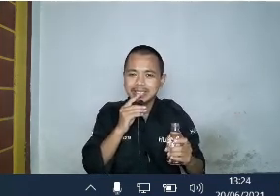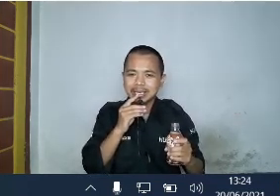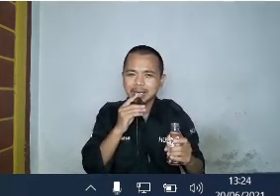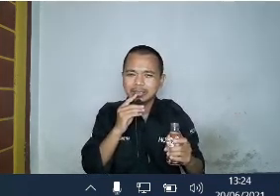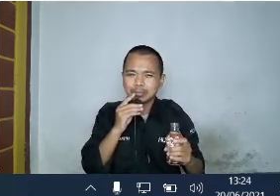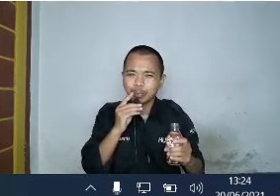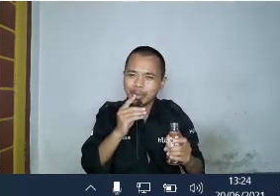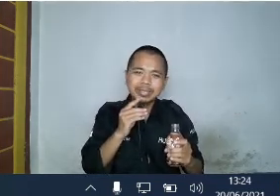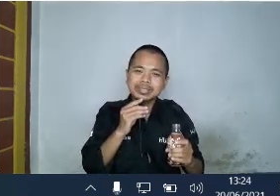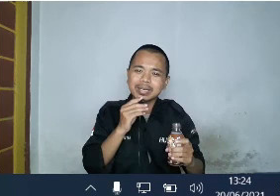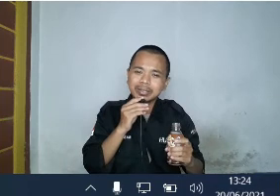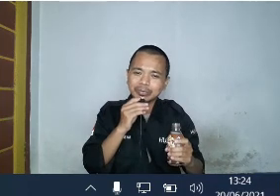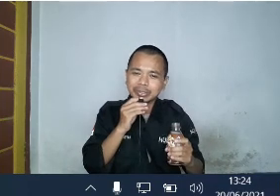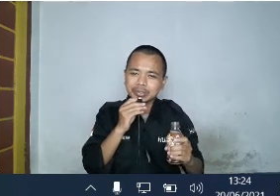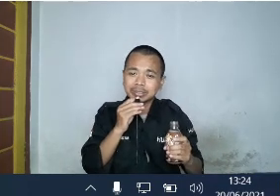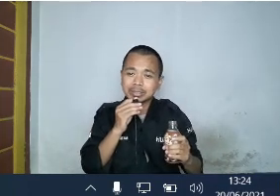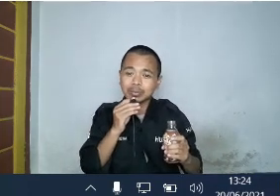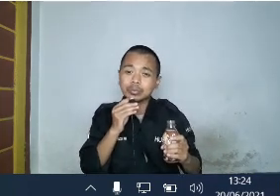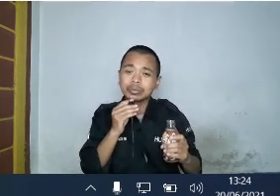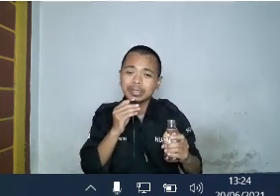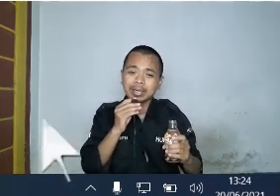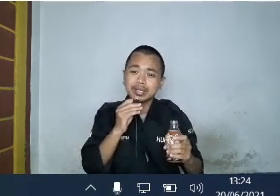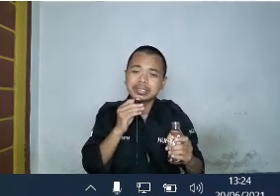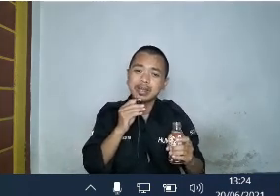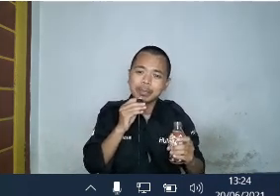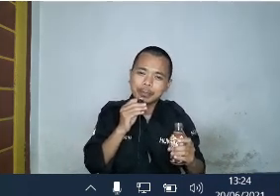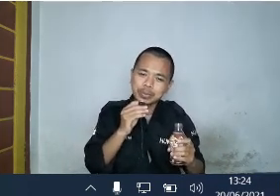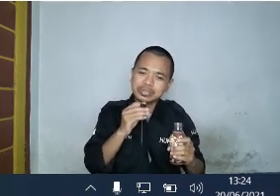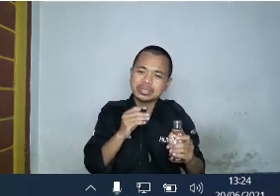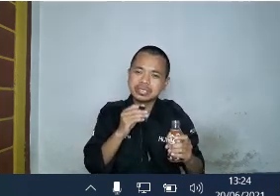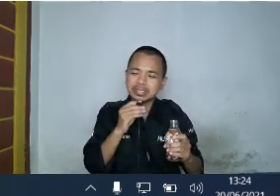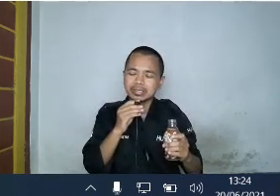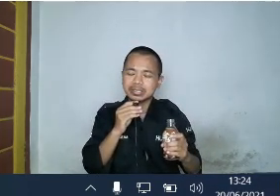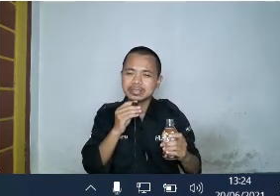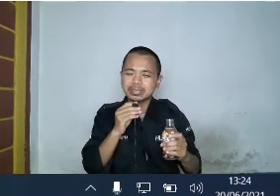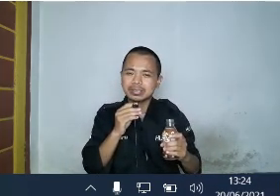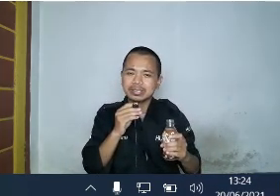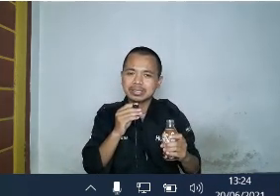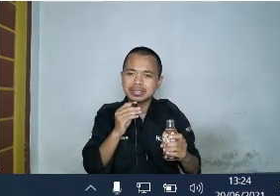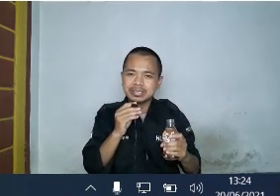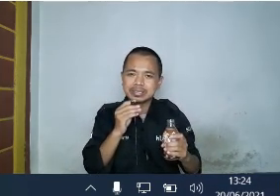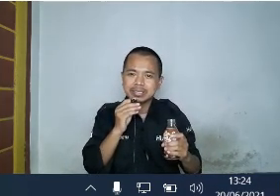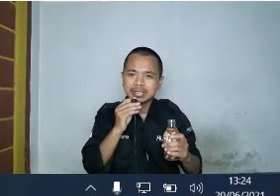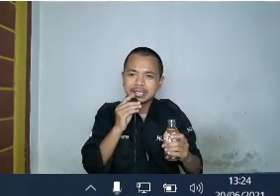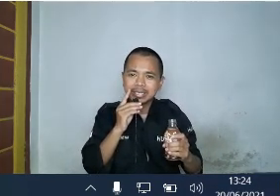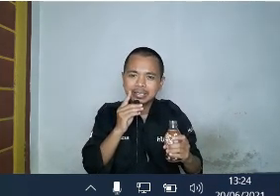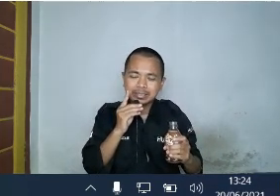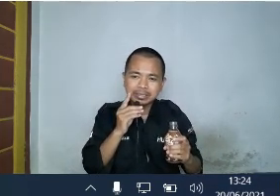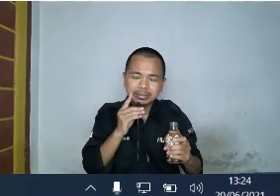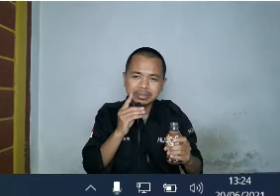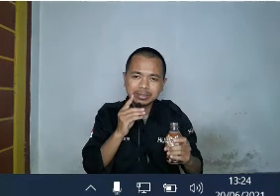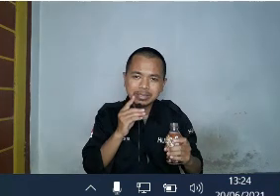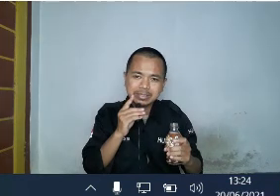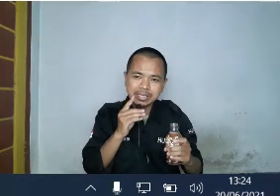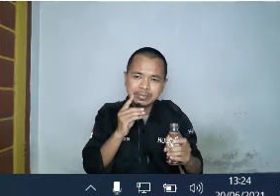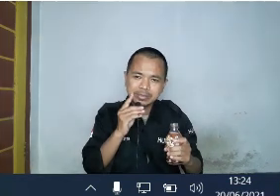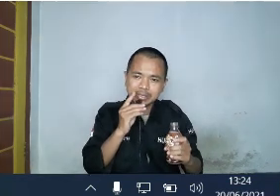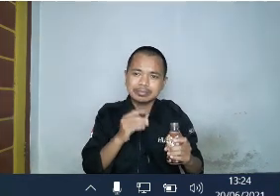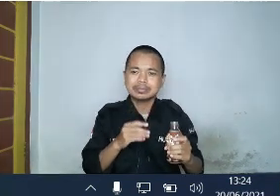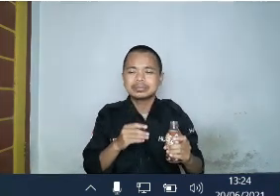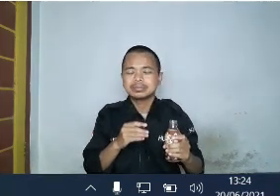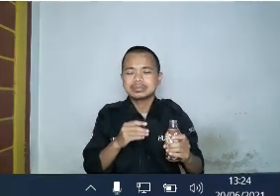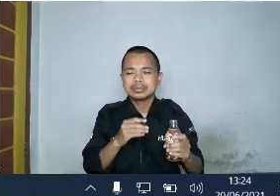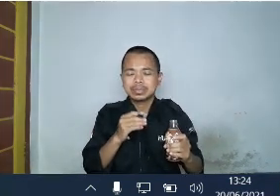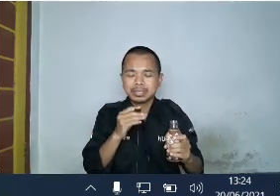karena saya akan banyak sekali video tentang ut yang akan saya post Disini di channel ini ya jadi yakinkan teman-teman